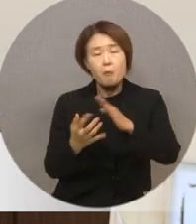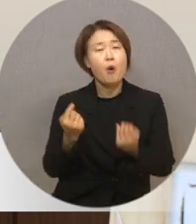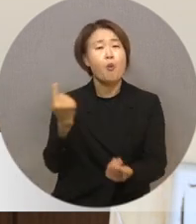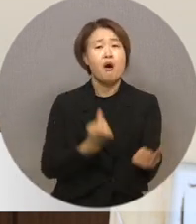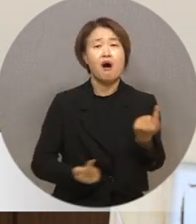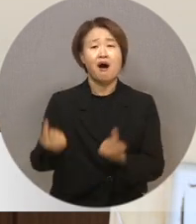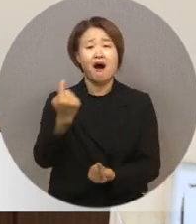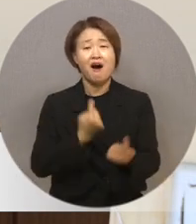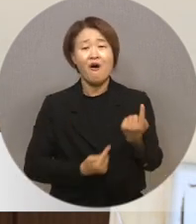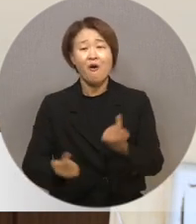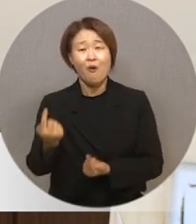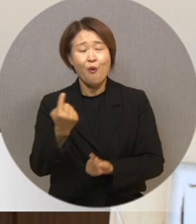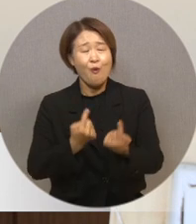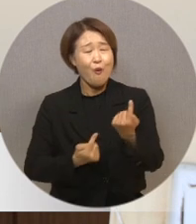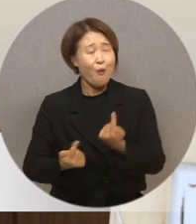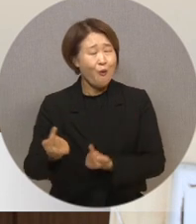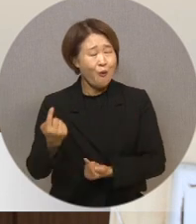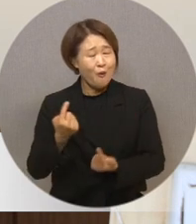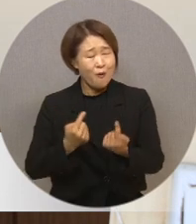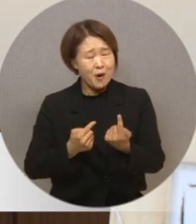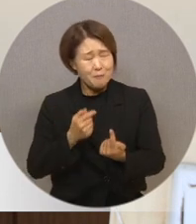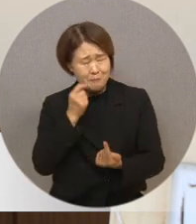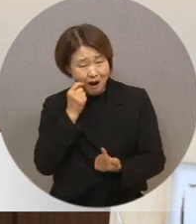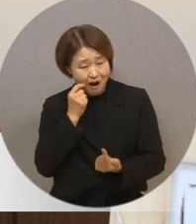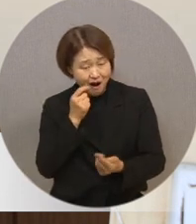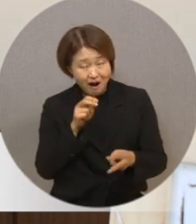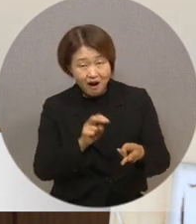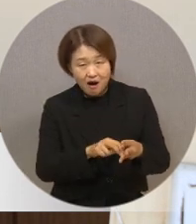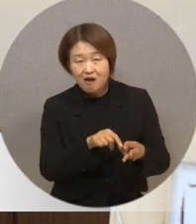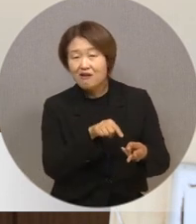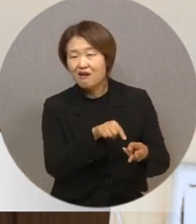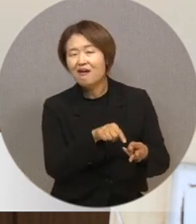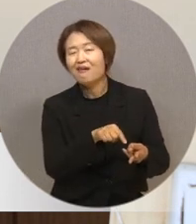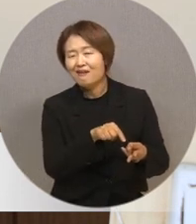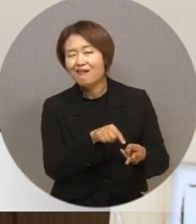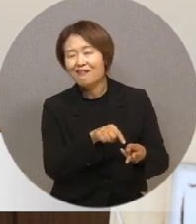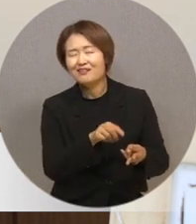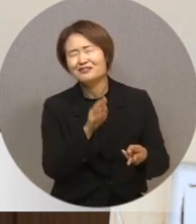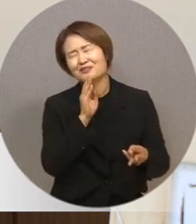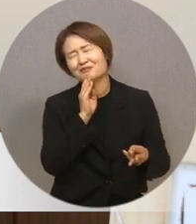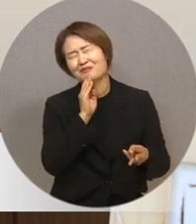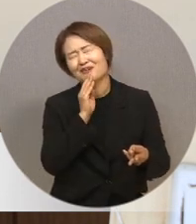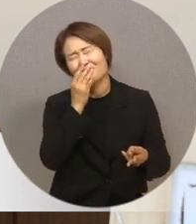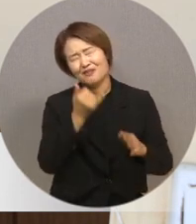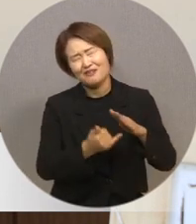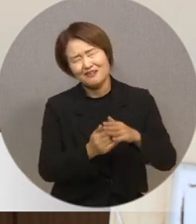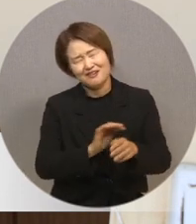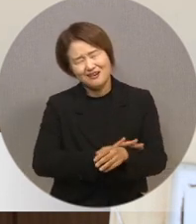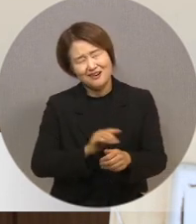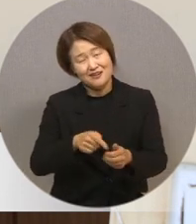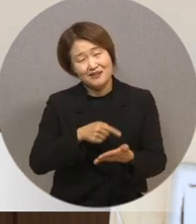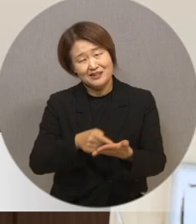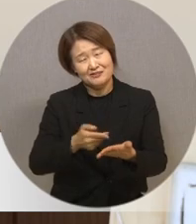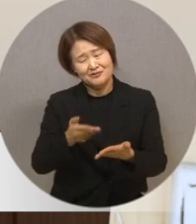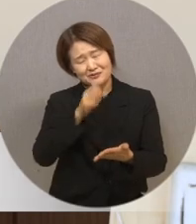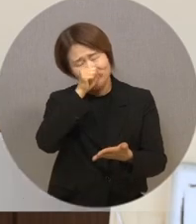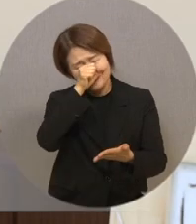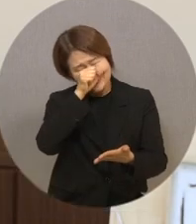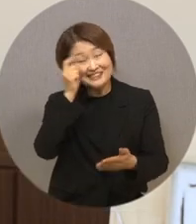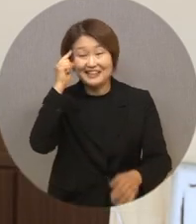분들이네 와주시고 계시거든요 센터가 그만큼 그 청소년 분들에게 보답을 했으면 좋겠다라고